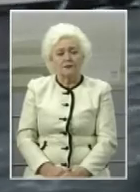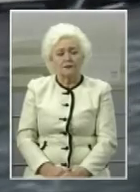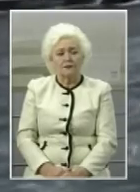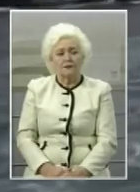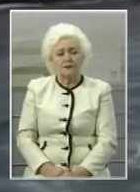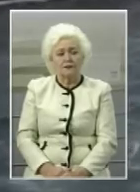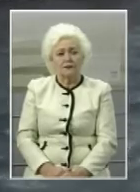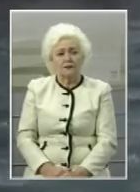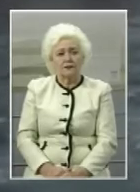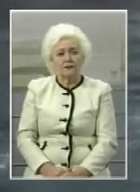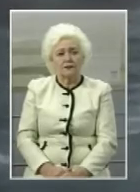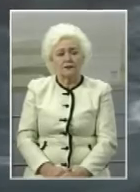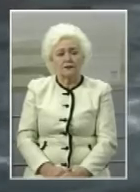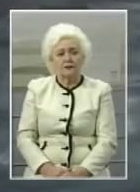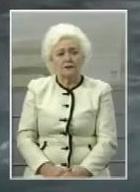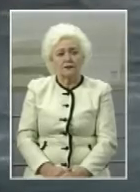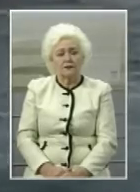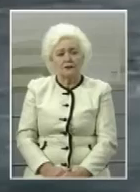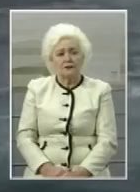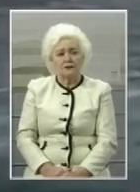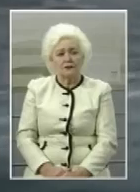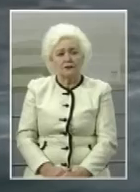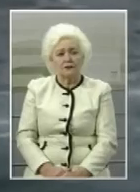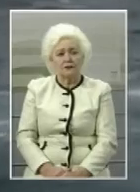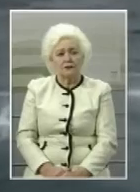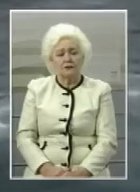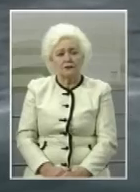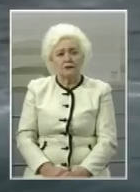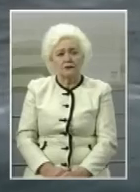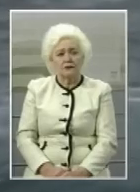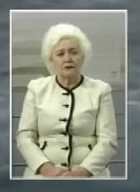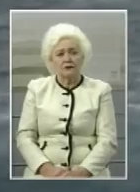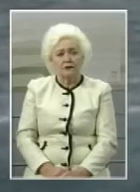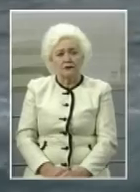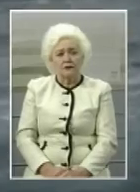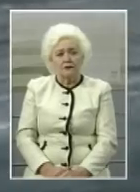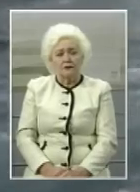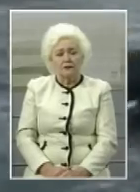набор. Назад! Назад! Назад! Даю назад!